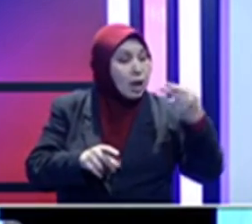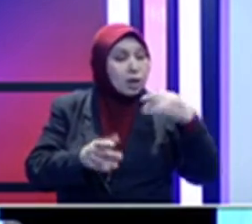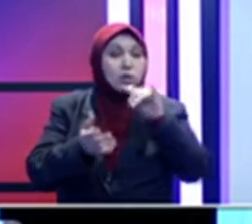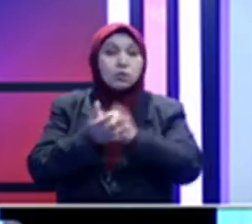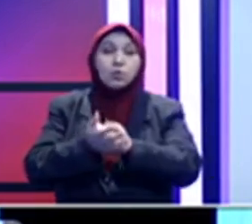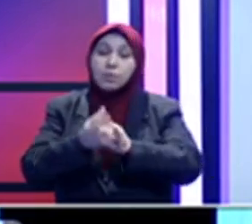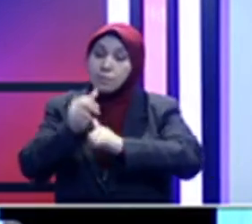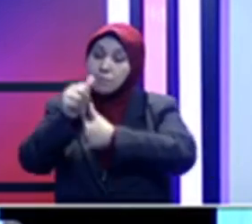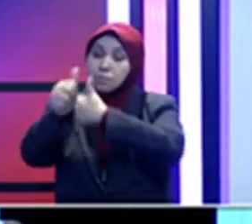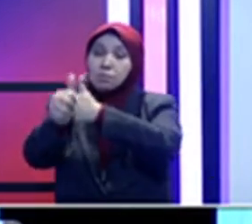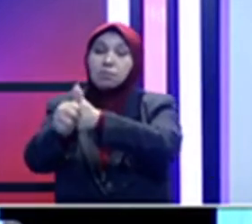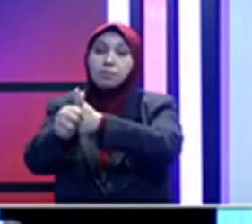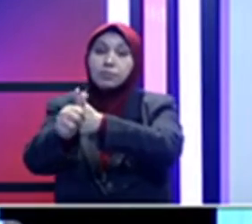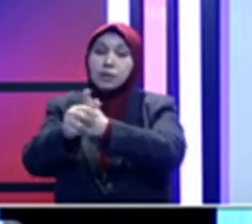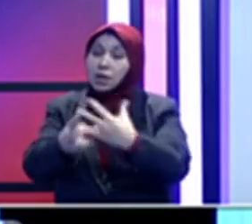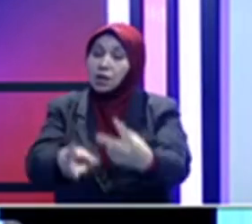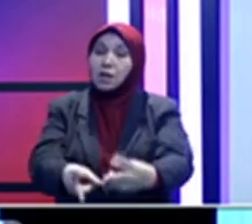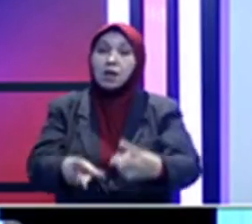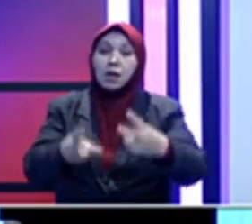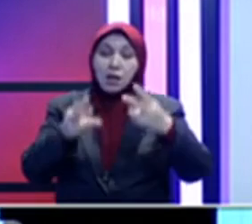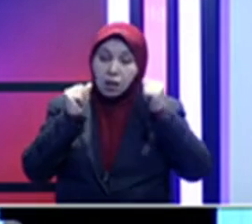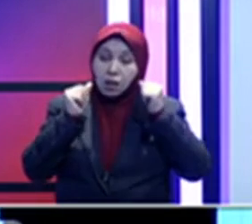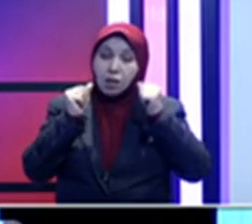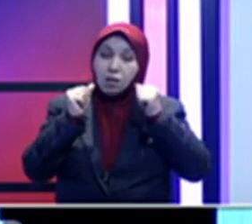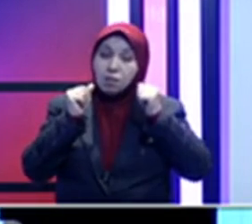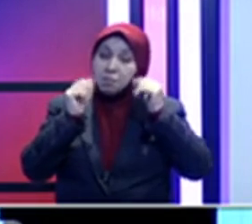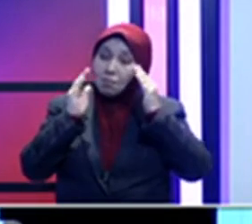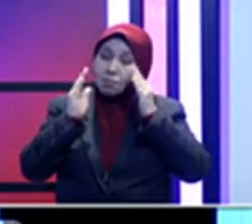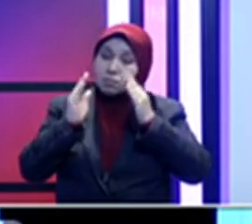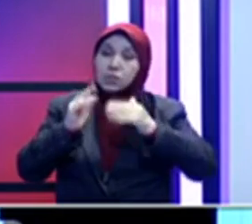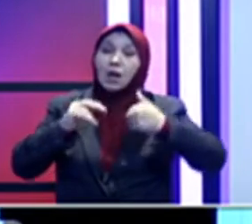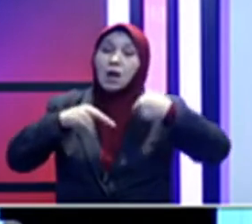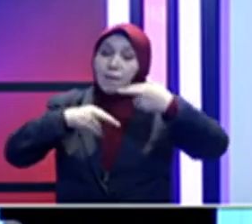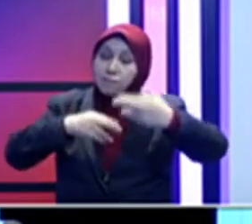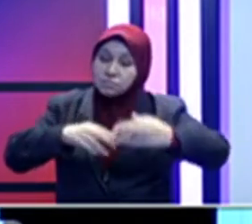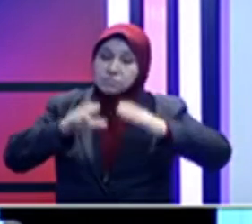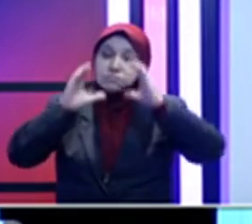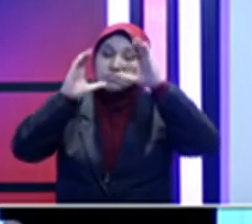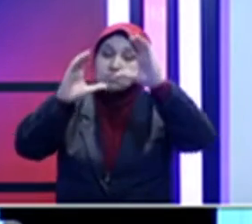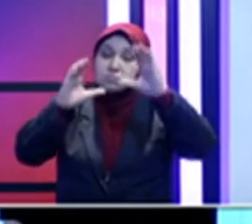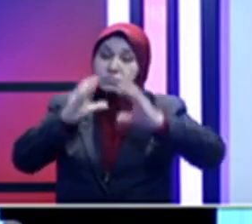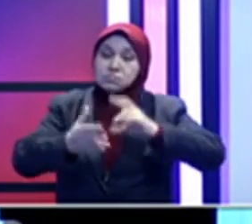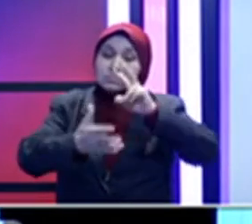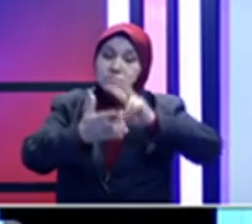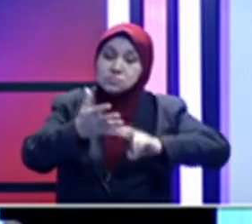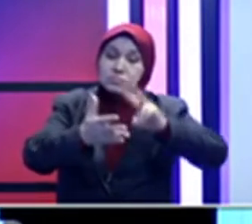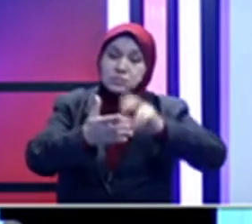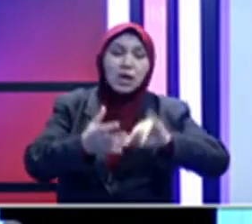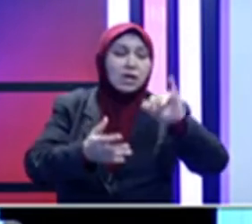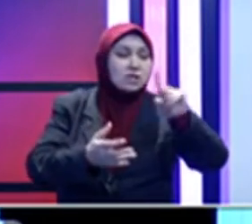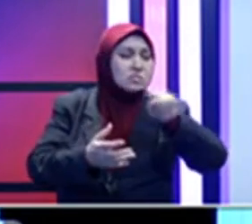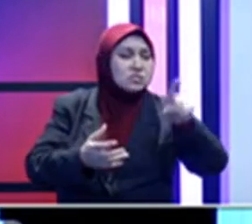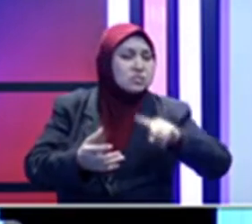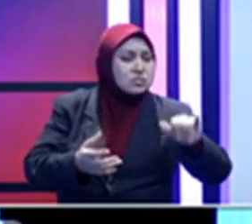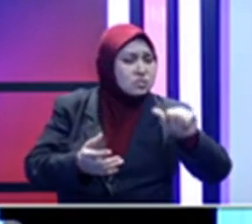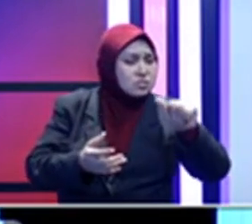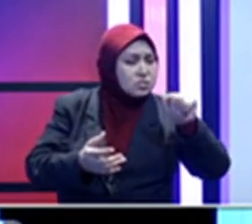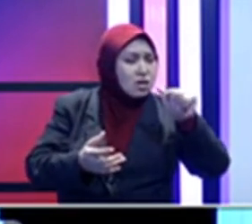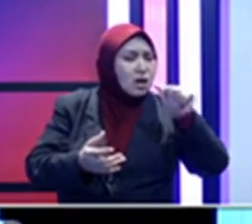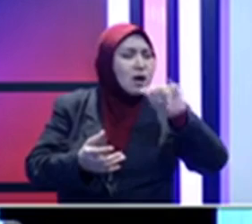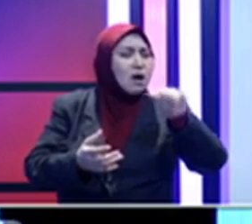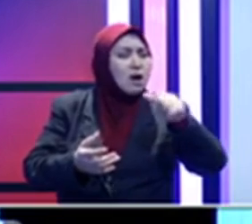berdasarkan kelajuan tempo bacaan kita gender jagung